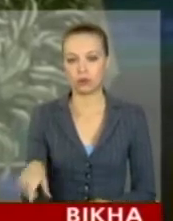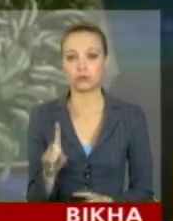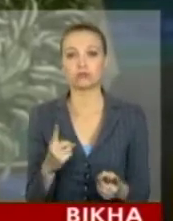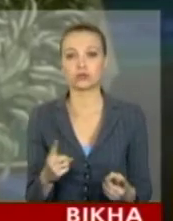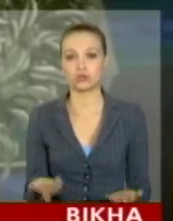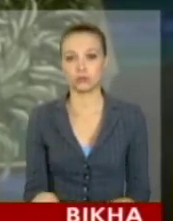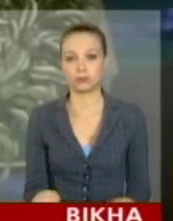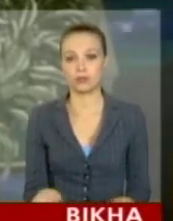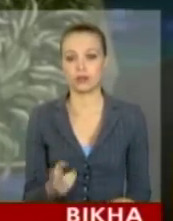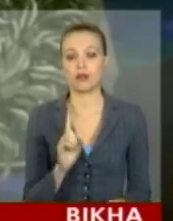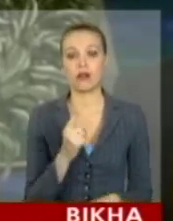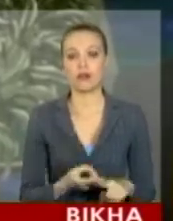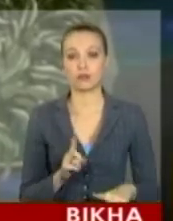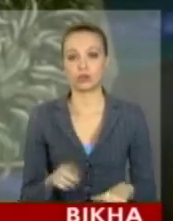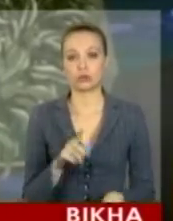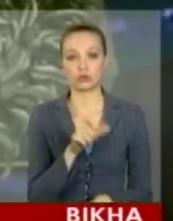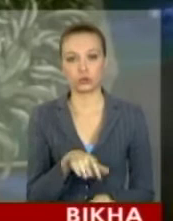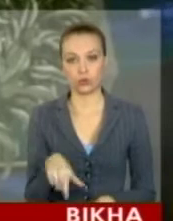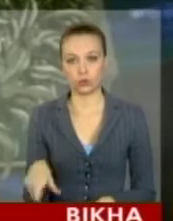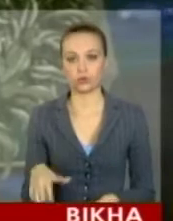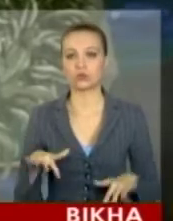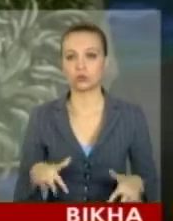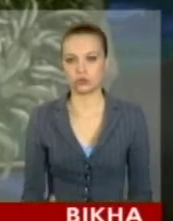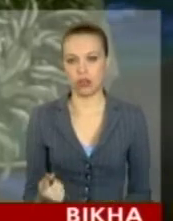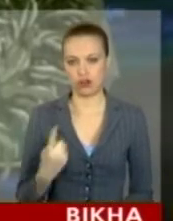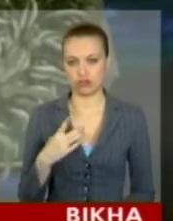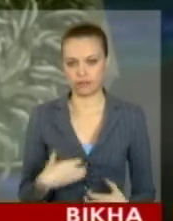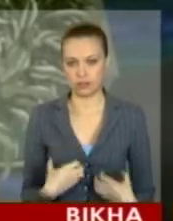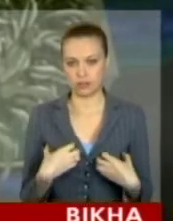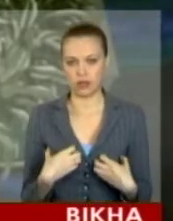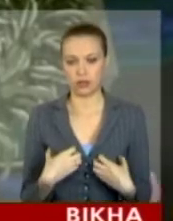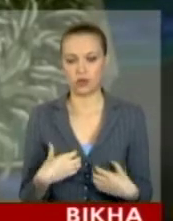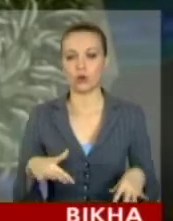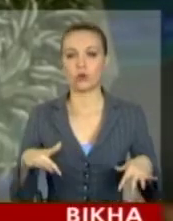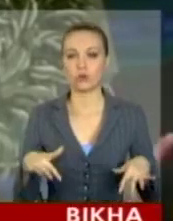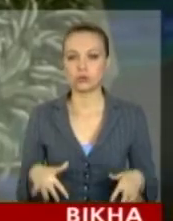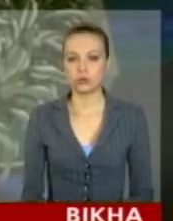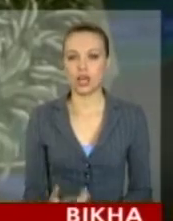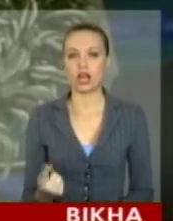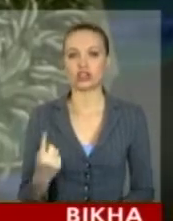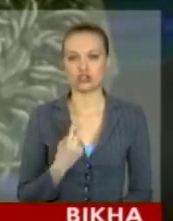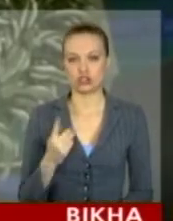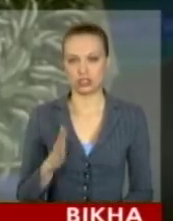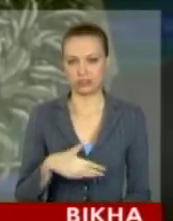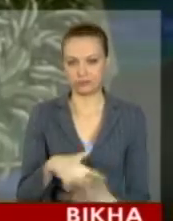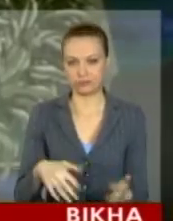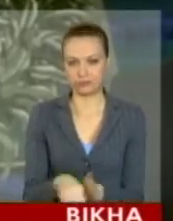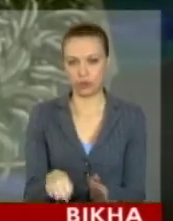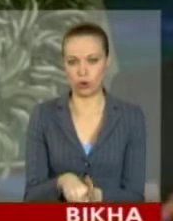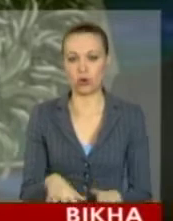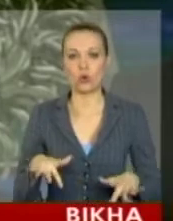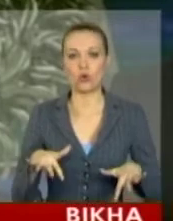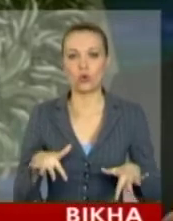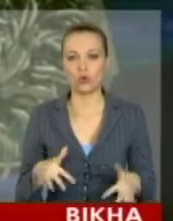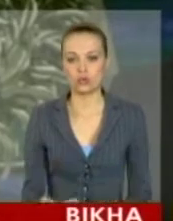Чому? Тому що люди устали жити в страхі. Устали жити в терорі.